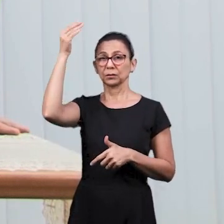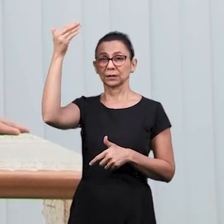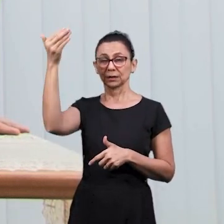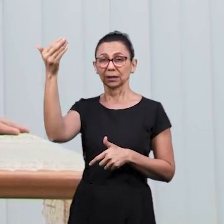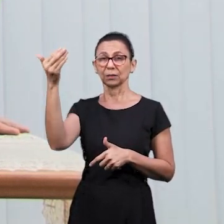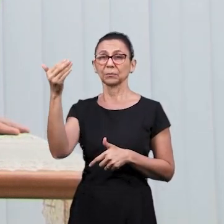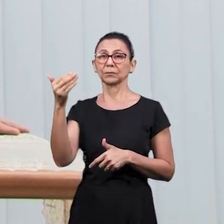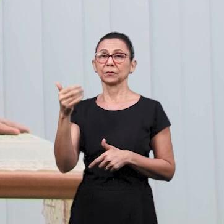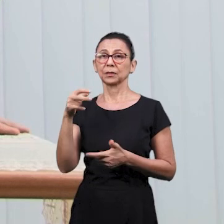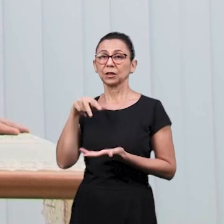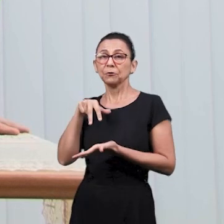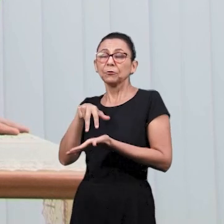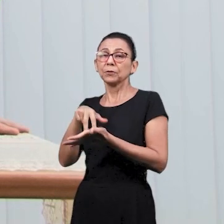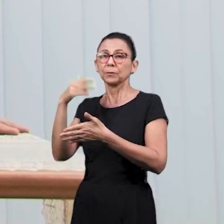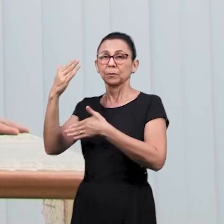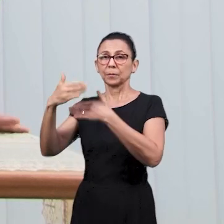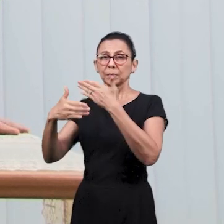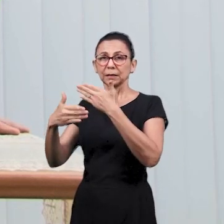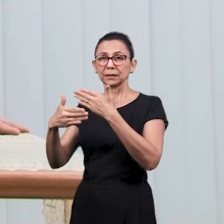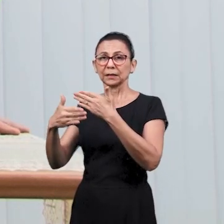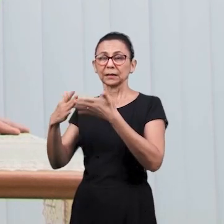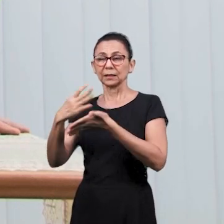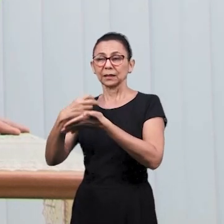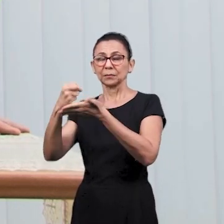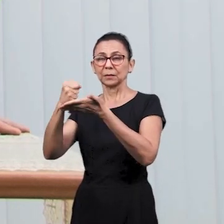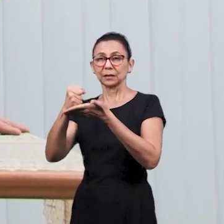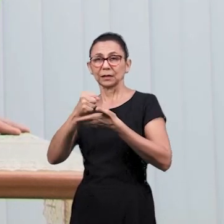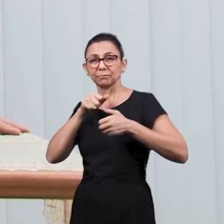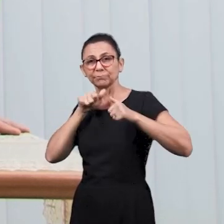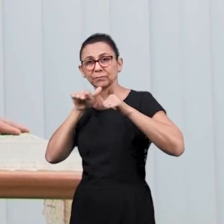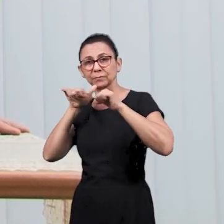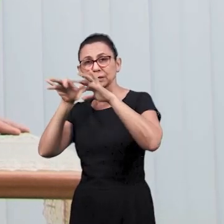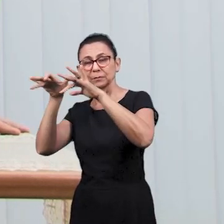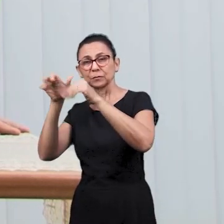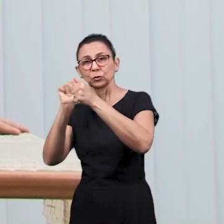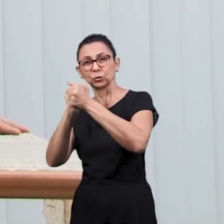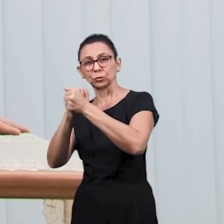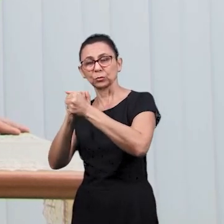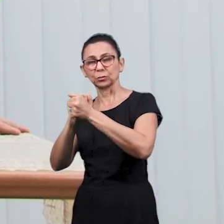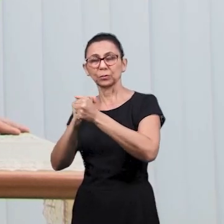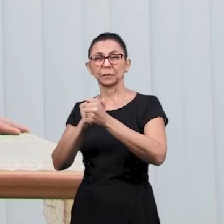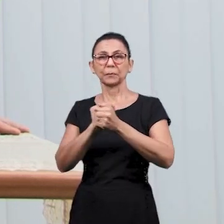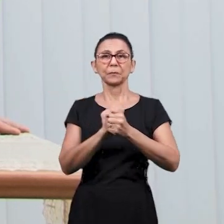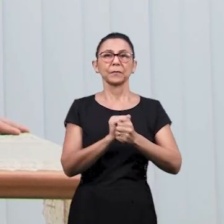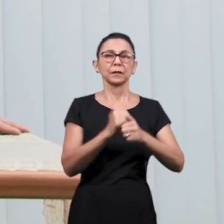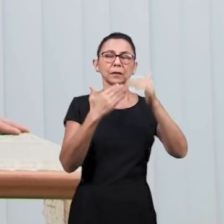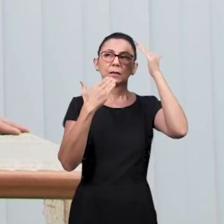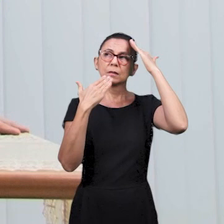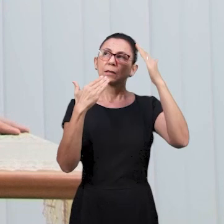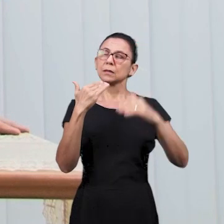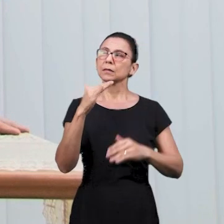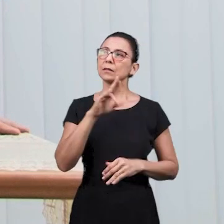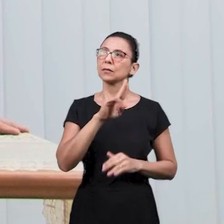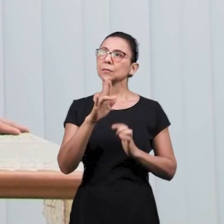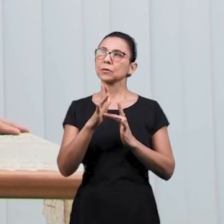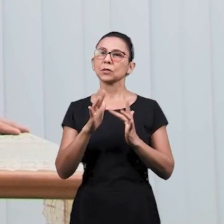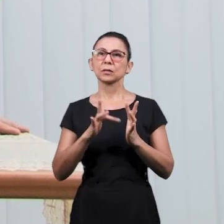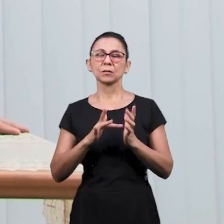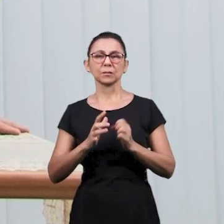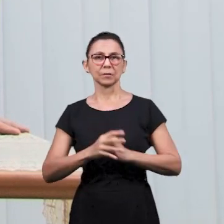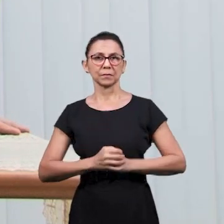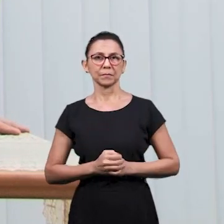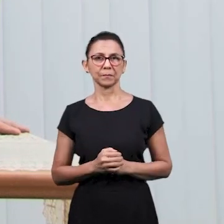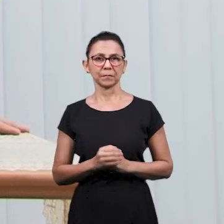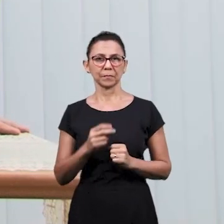мы нуждаемся, чтобы мы могли твердо стоять в Твоем присутствии и быть вознесены, когда Господь Иисус заберет Свою Церковь.